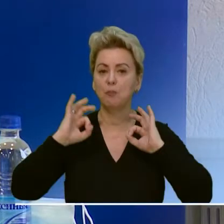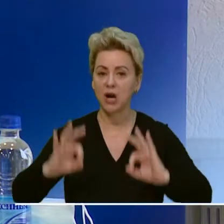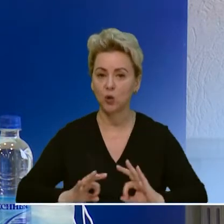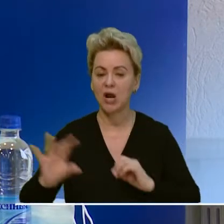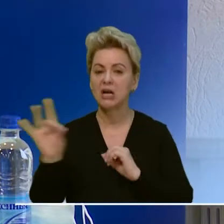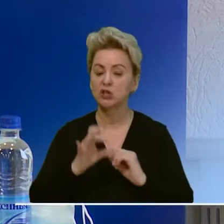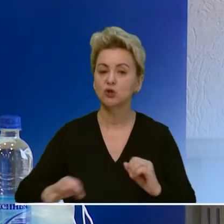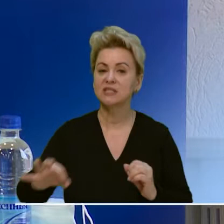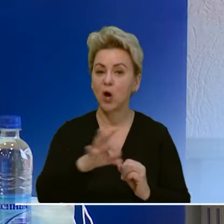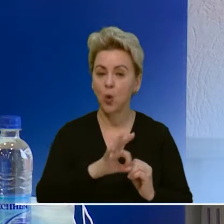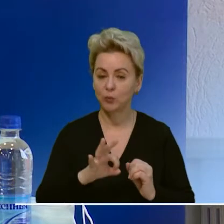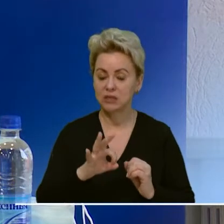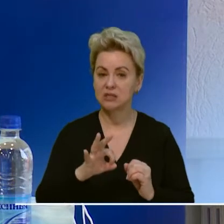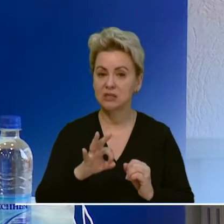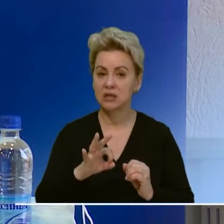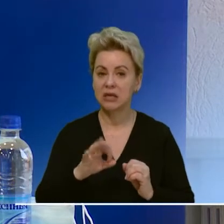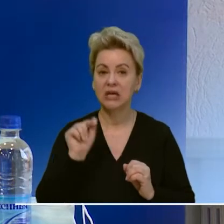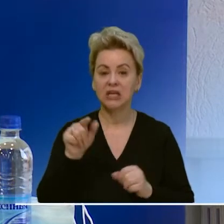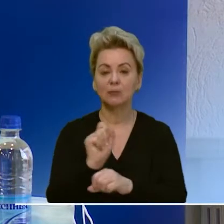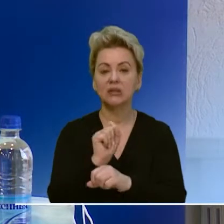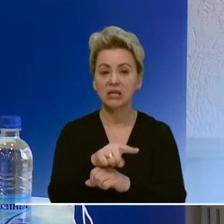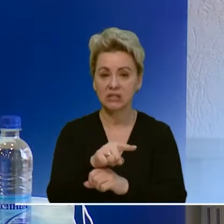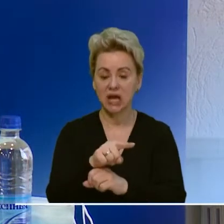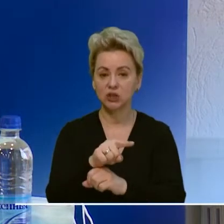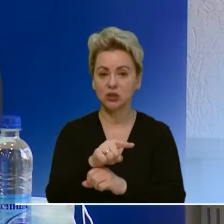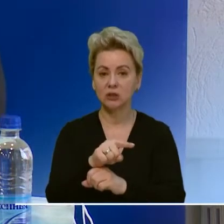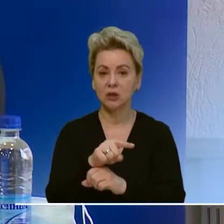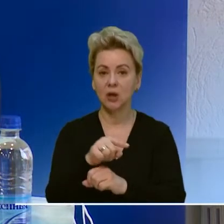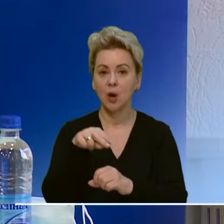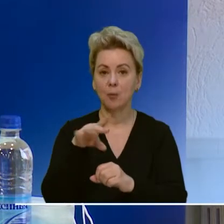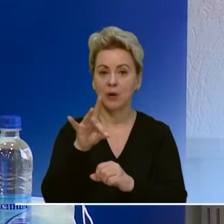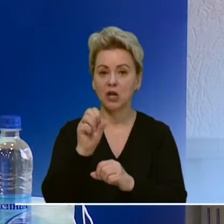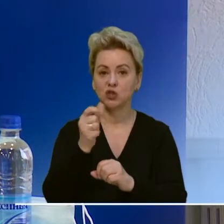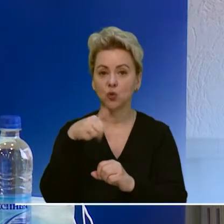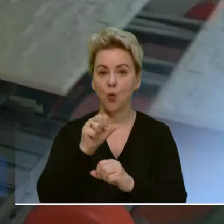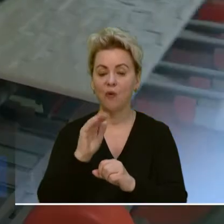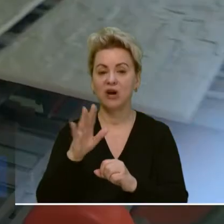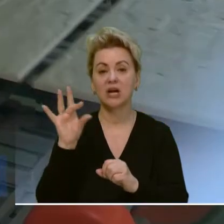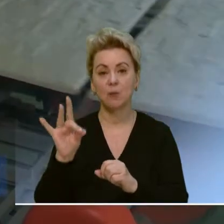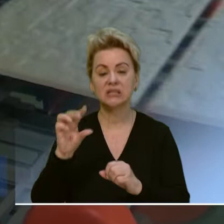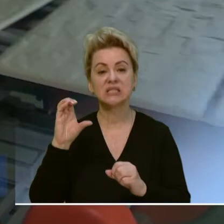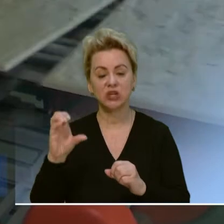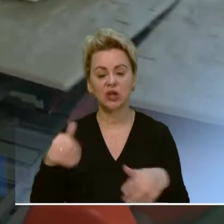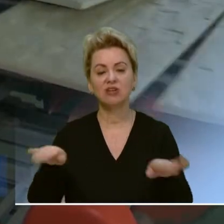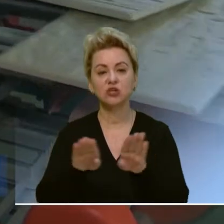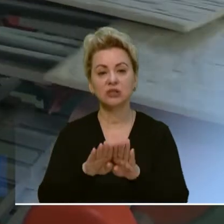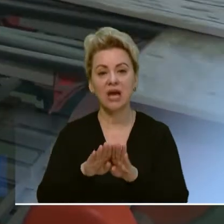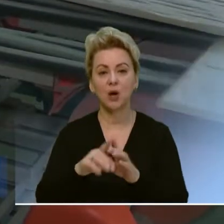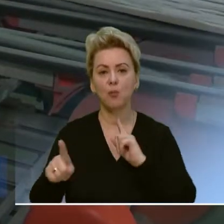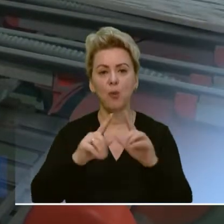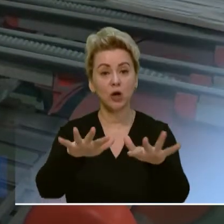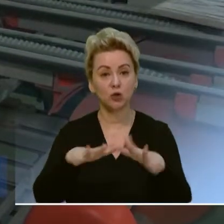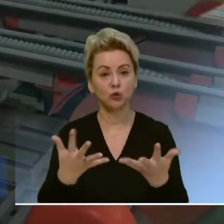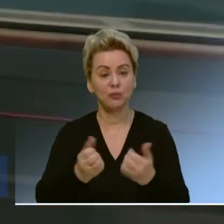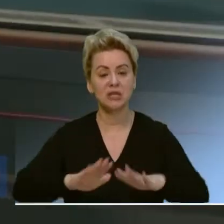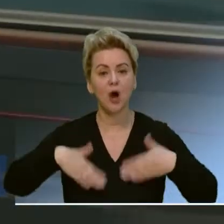прокурора Ростовской области. Им назначен Просков Роман Сергеевич. Также Донской парламент